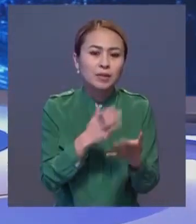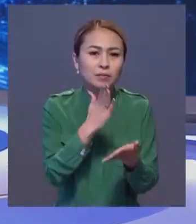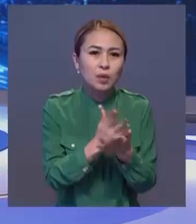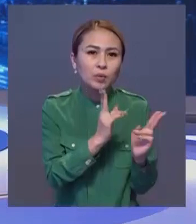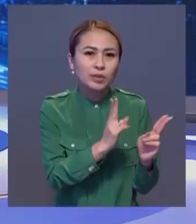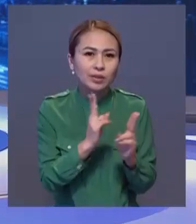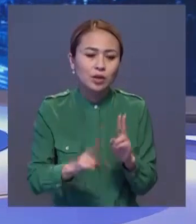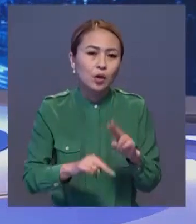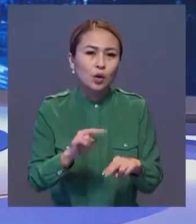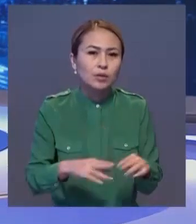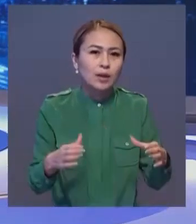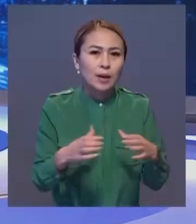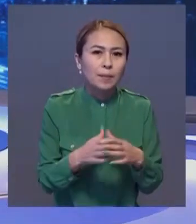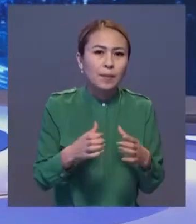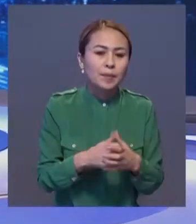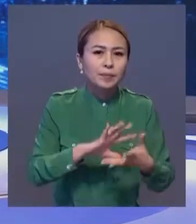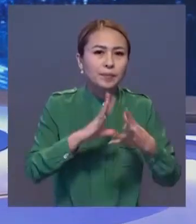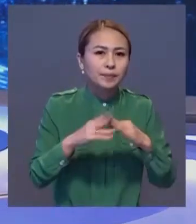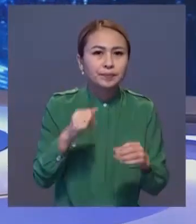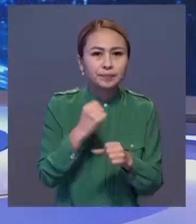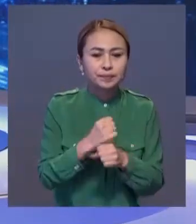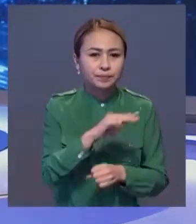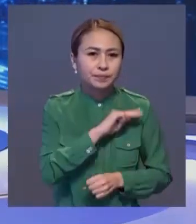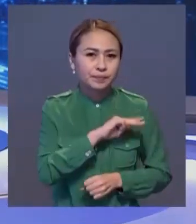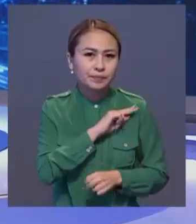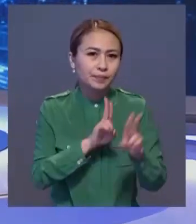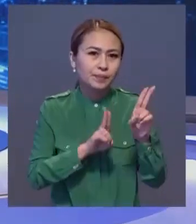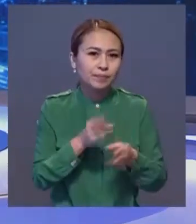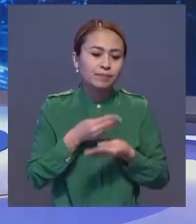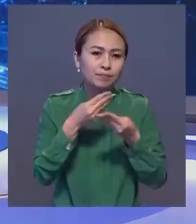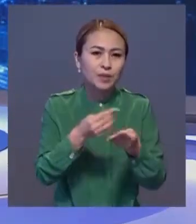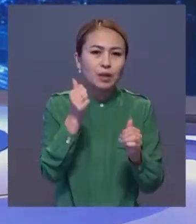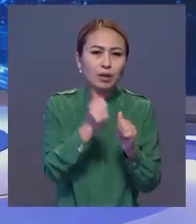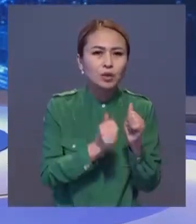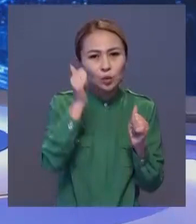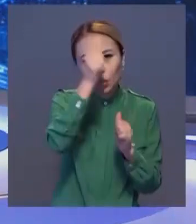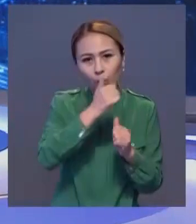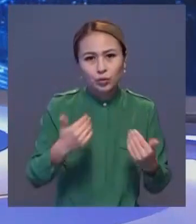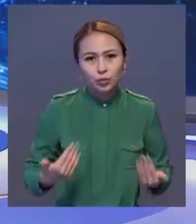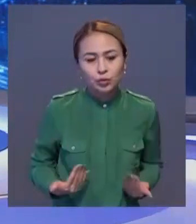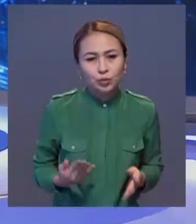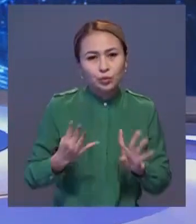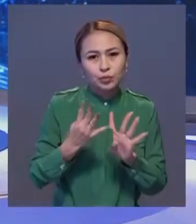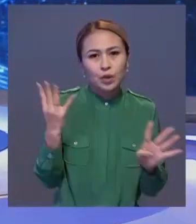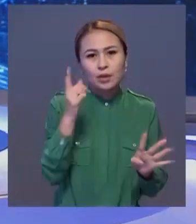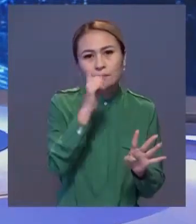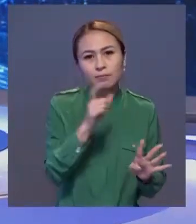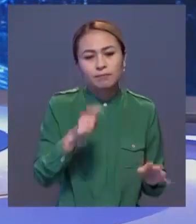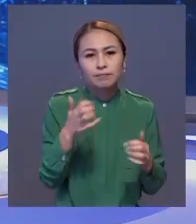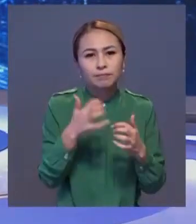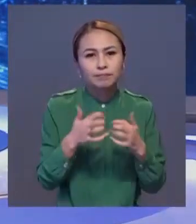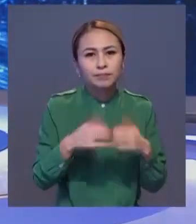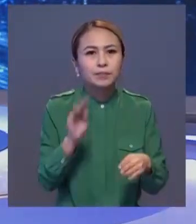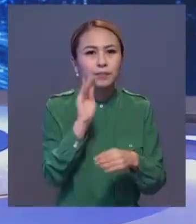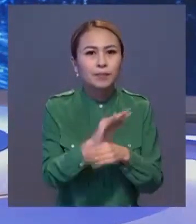құрылыс компанияларының рейтингісін құрып, олармен жұмыс істеу механизмі ұсынылып отыр. Жыл сайын тұрғын үй кезегіндегі азаматтар саны жыл сайын